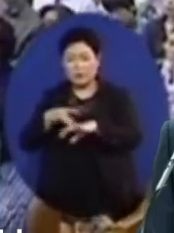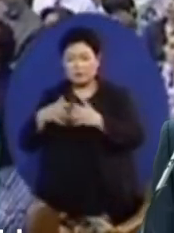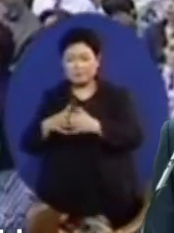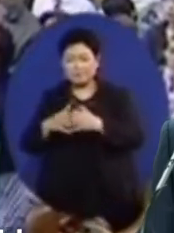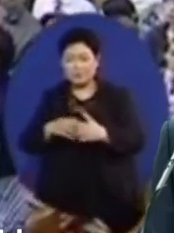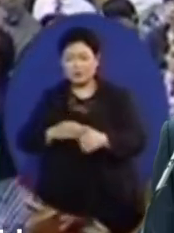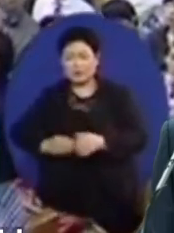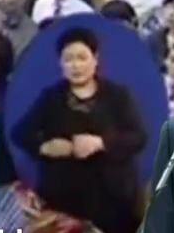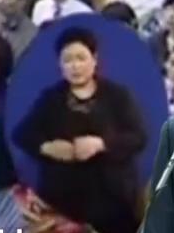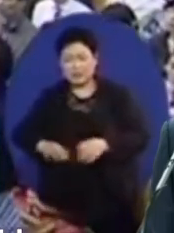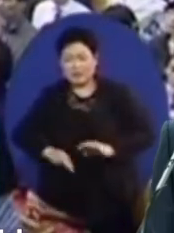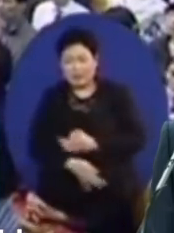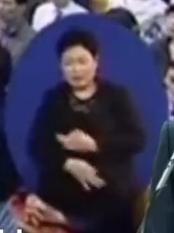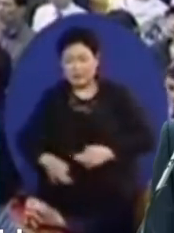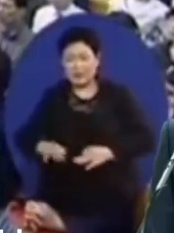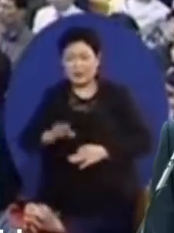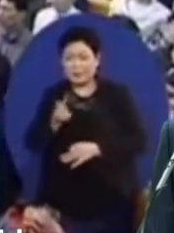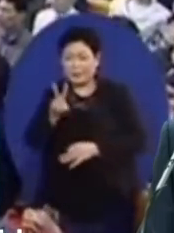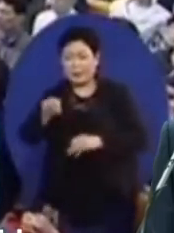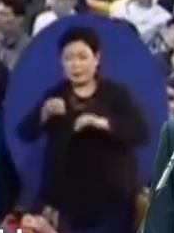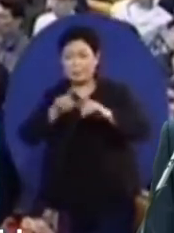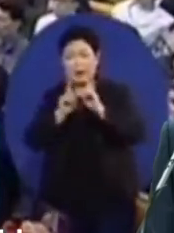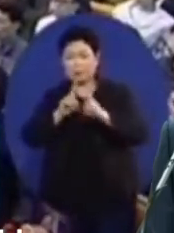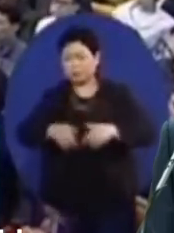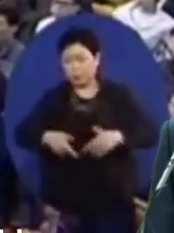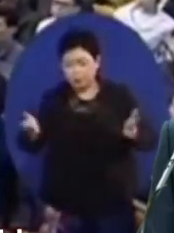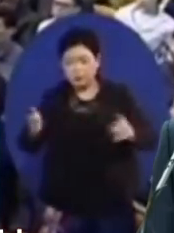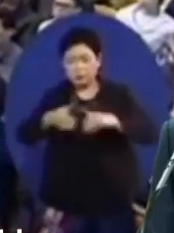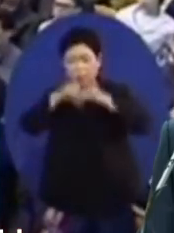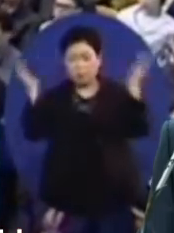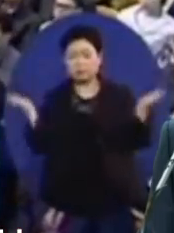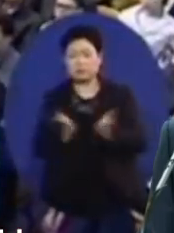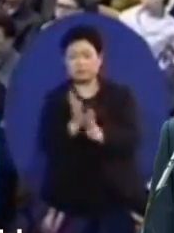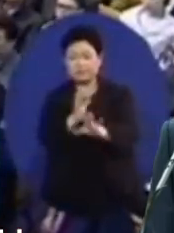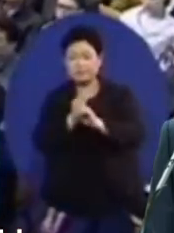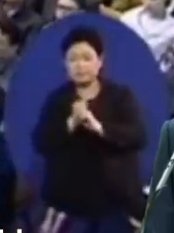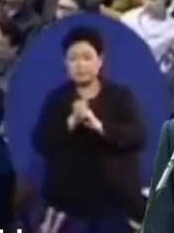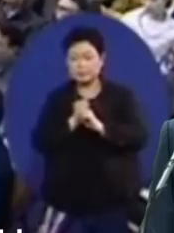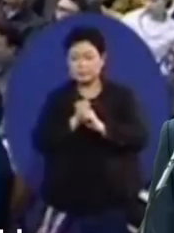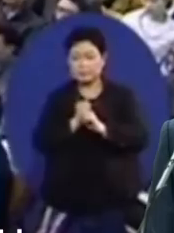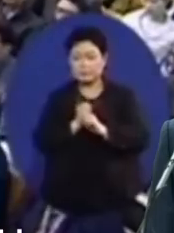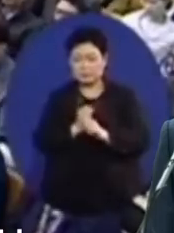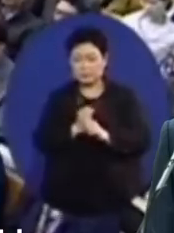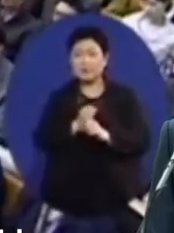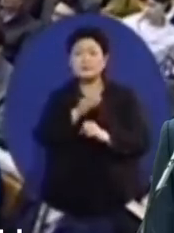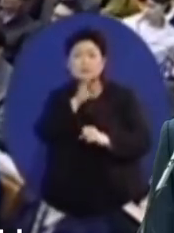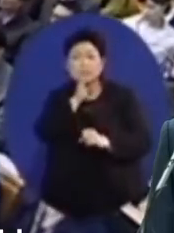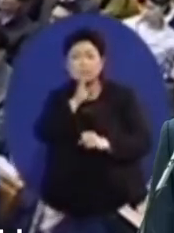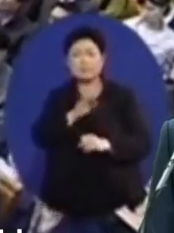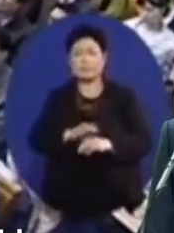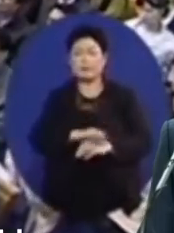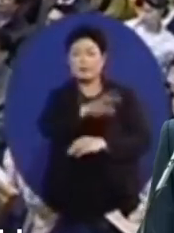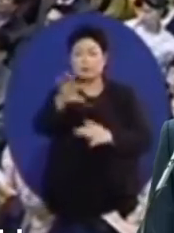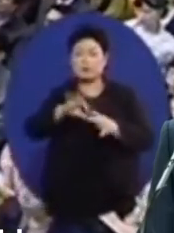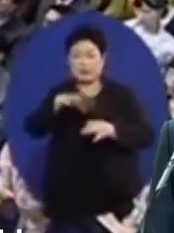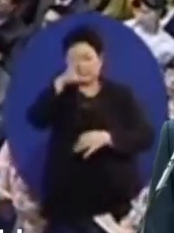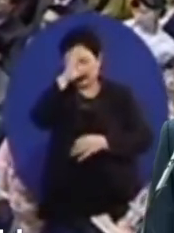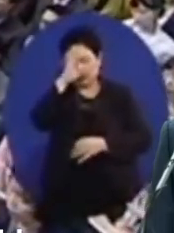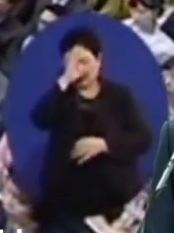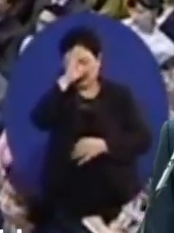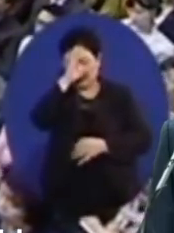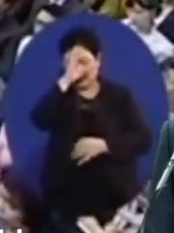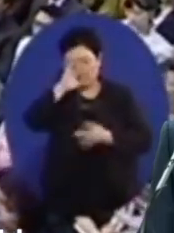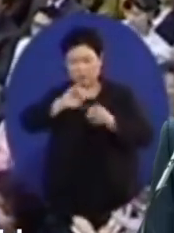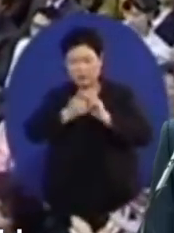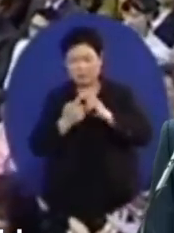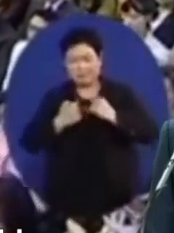신장염이나 대장암이나 이런 것은 말할 필요 없이 그는 실로 우리의 질고를 지고